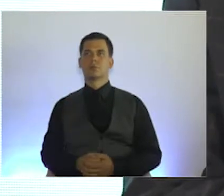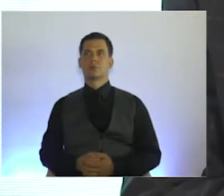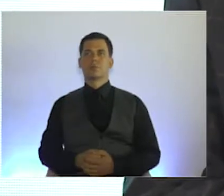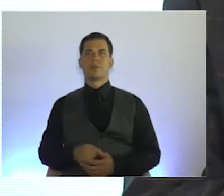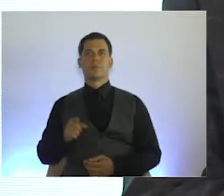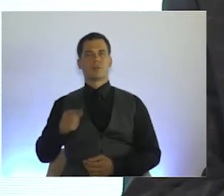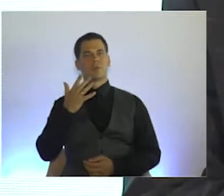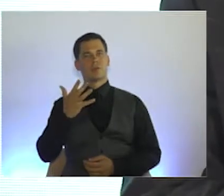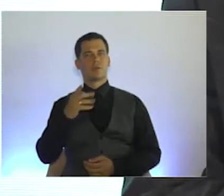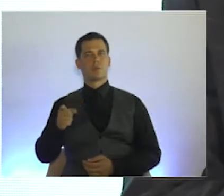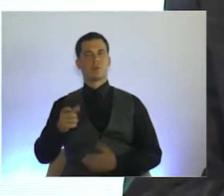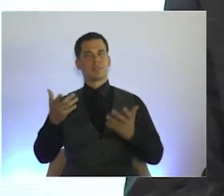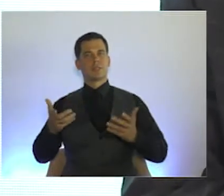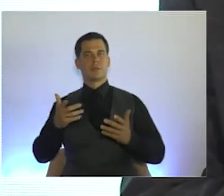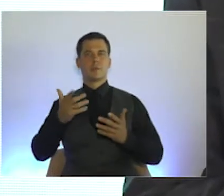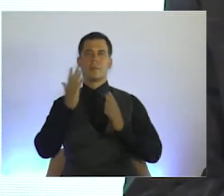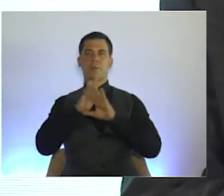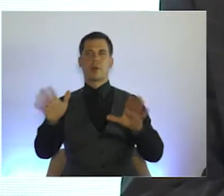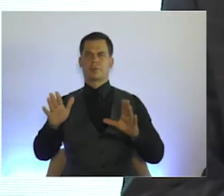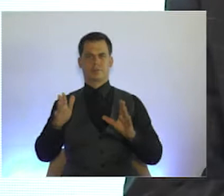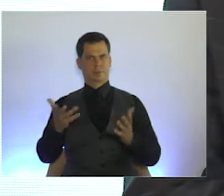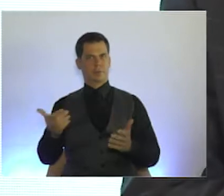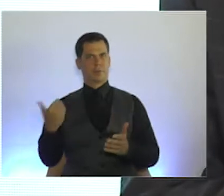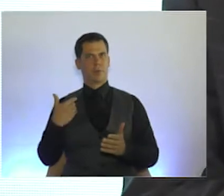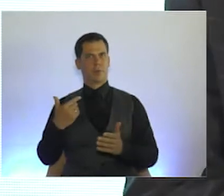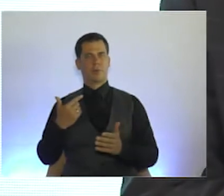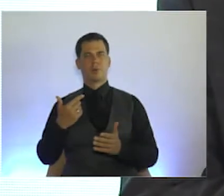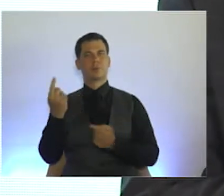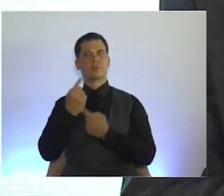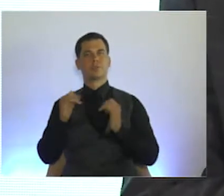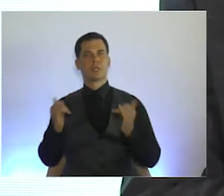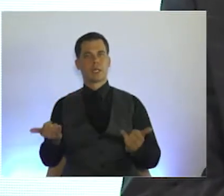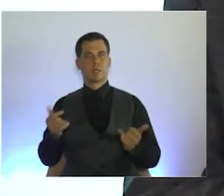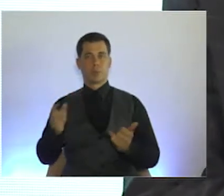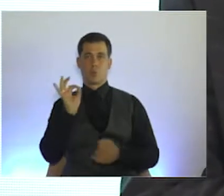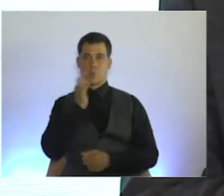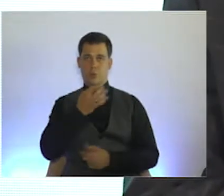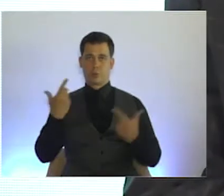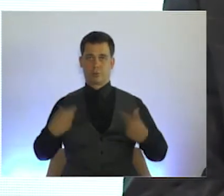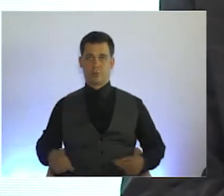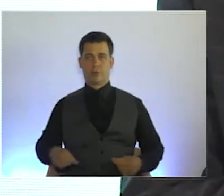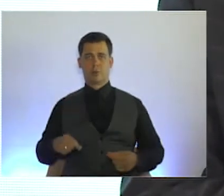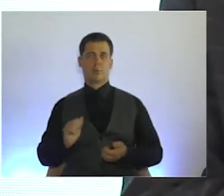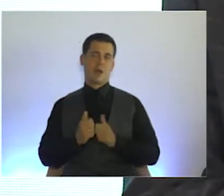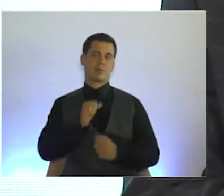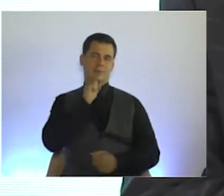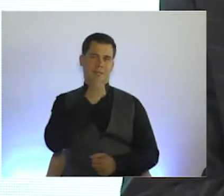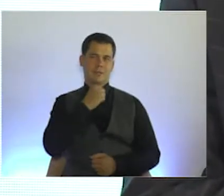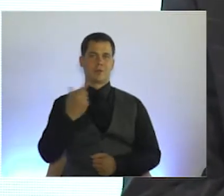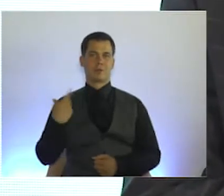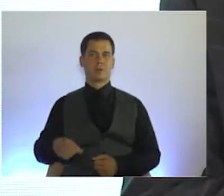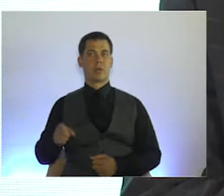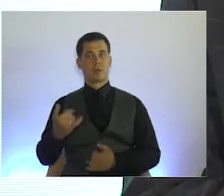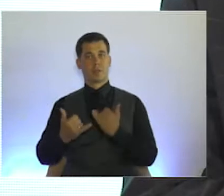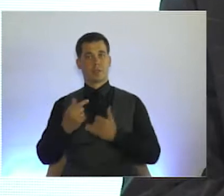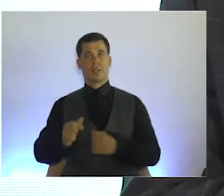żeby, że tak powiem, spróbować określić, wbrew temu, co się sądziło, tak, że młody człowiek, czy też niekoniecznie młody, ale osoba, która